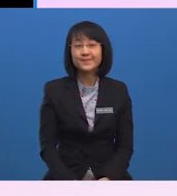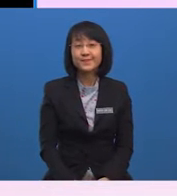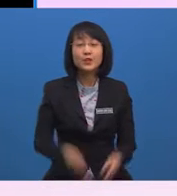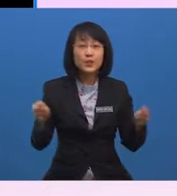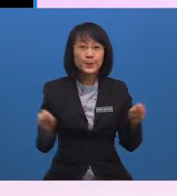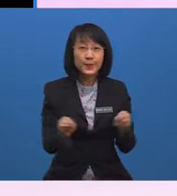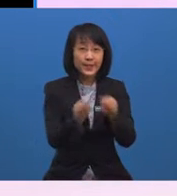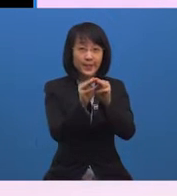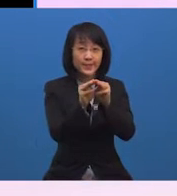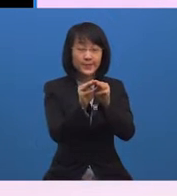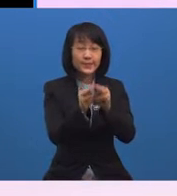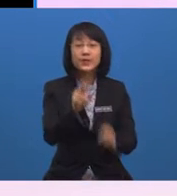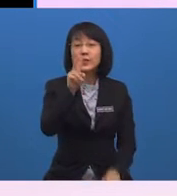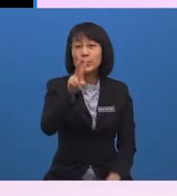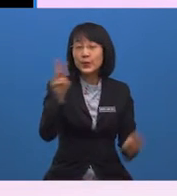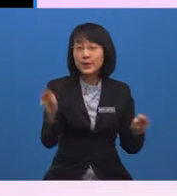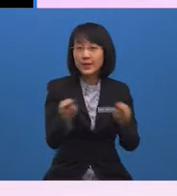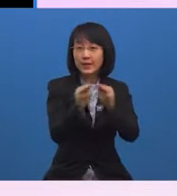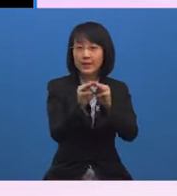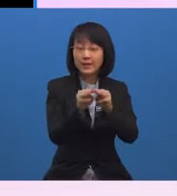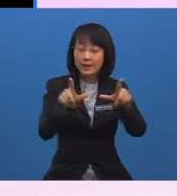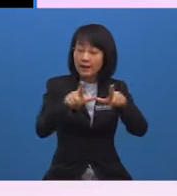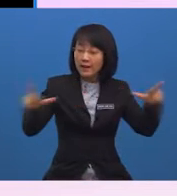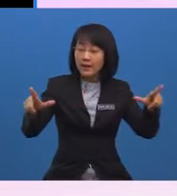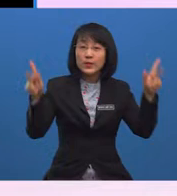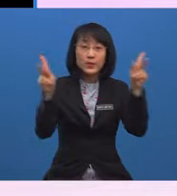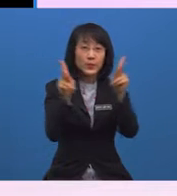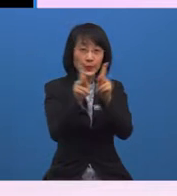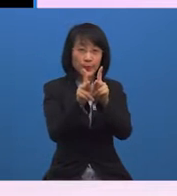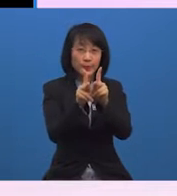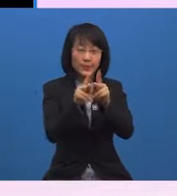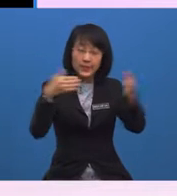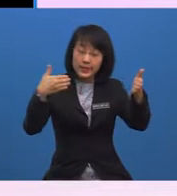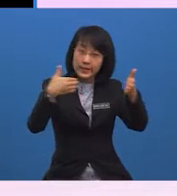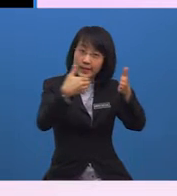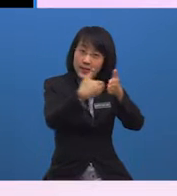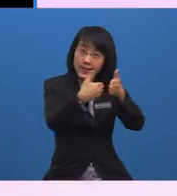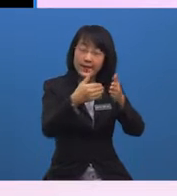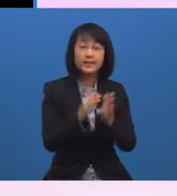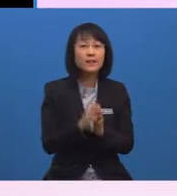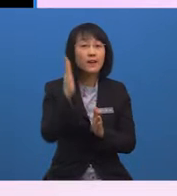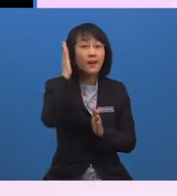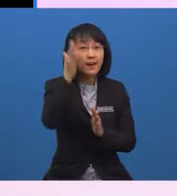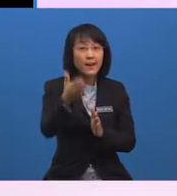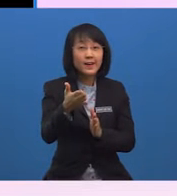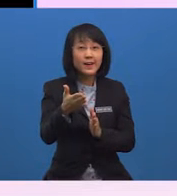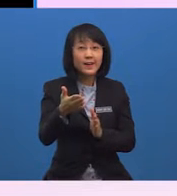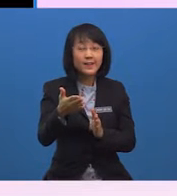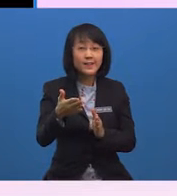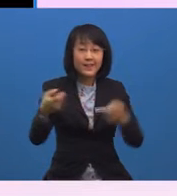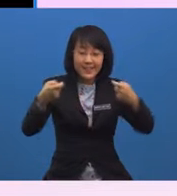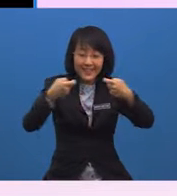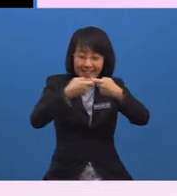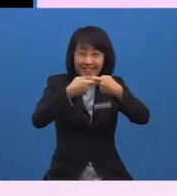magnet, dua magnet yang berlainan kutub didekatkan, ia akan menarik antara